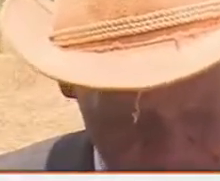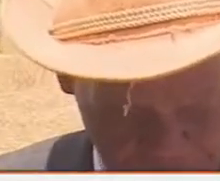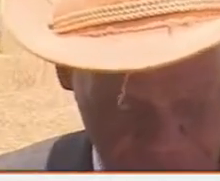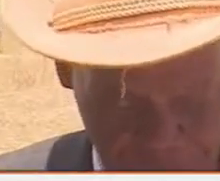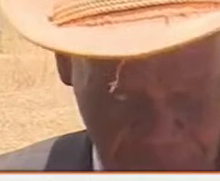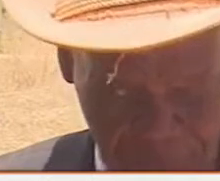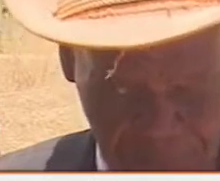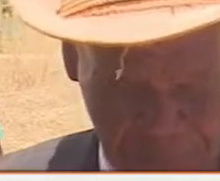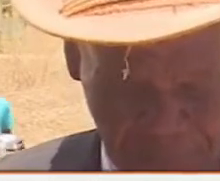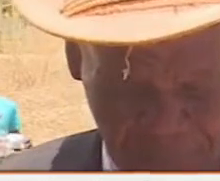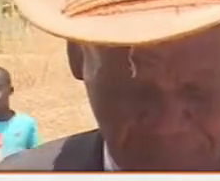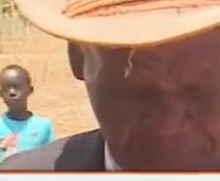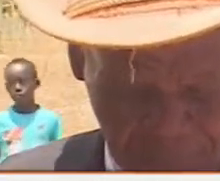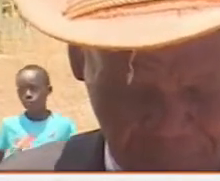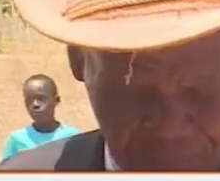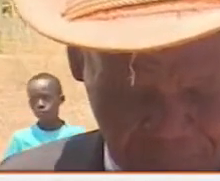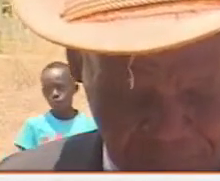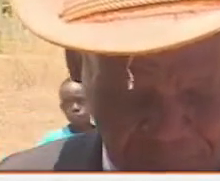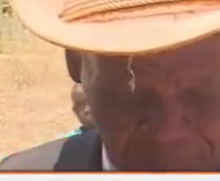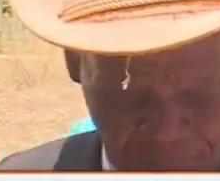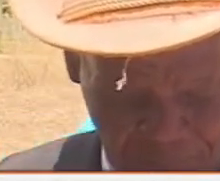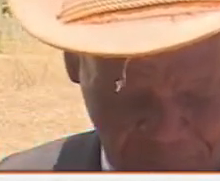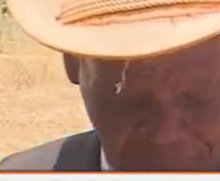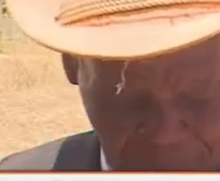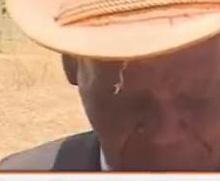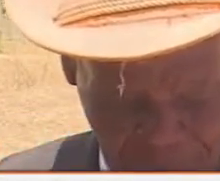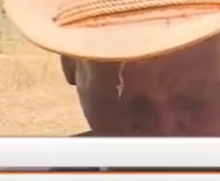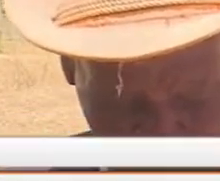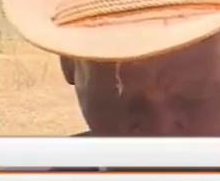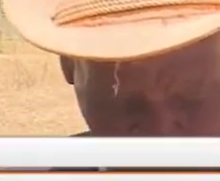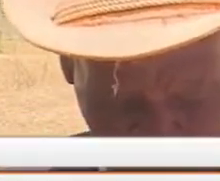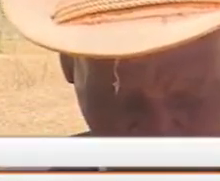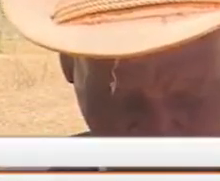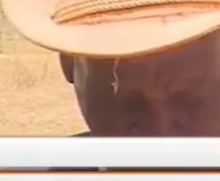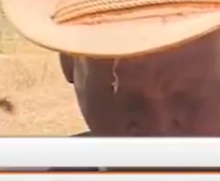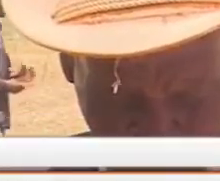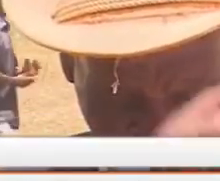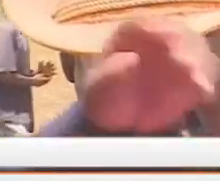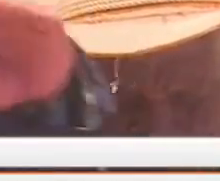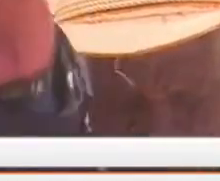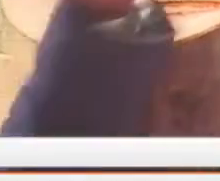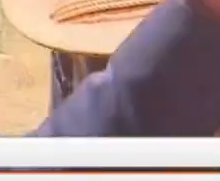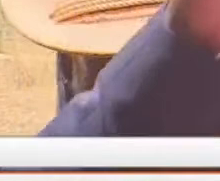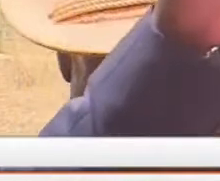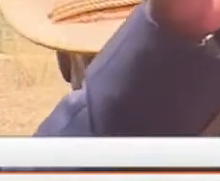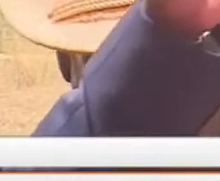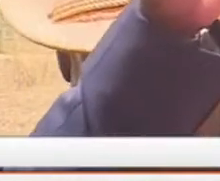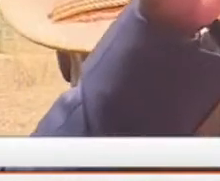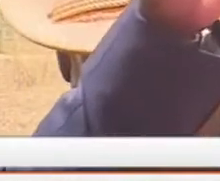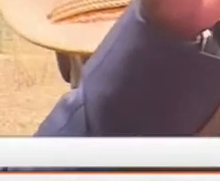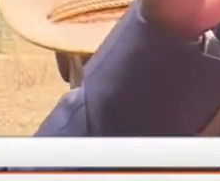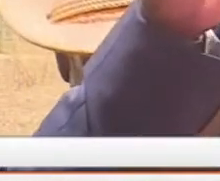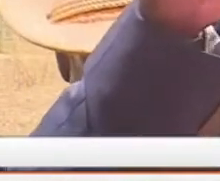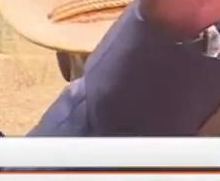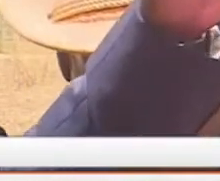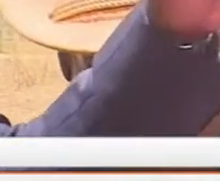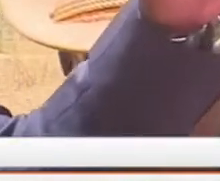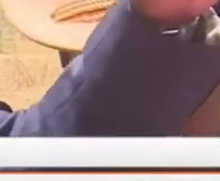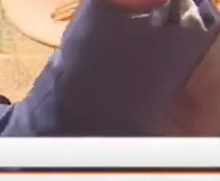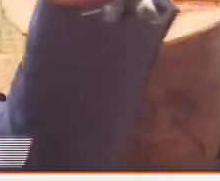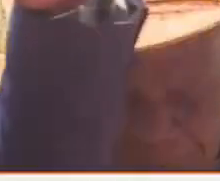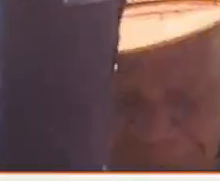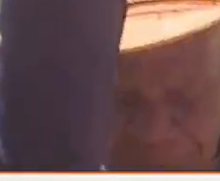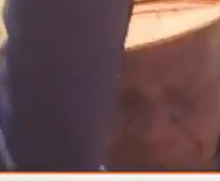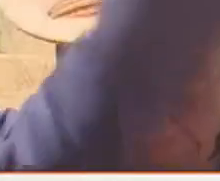kama ni wa jamalisa class 8, bora is above 18 years. Alafu watumike,